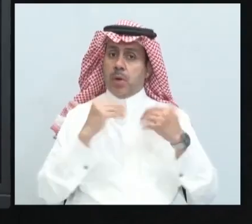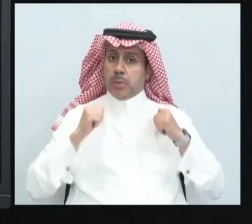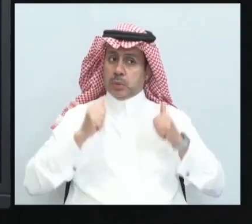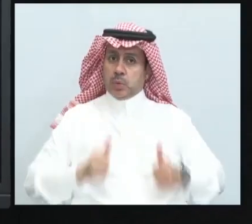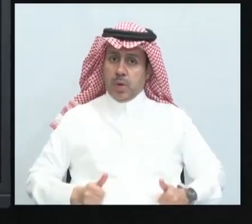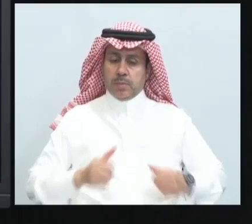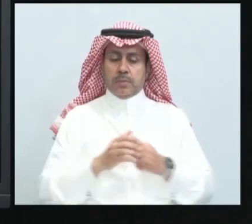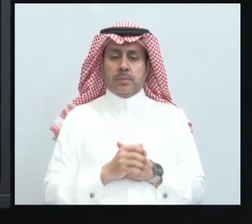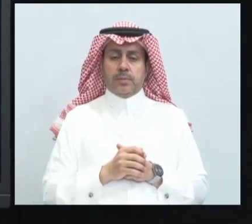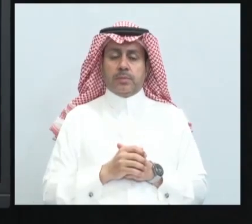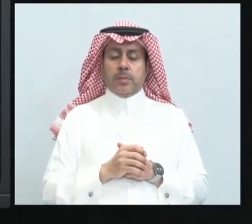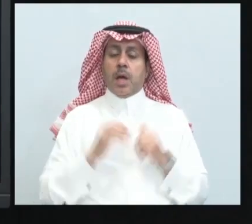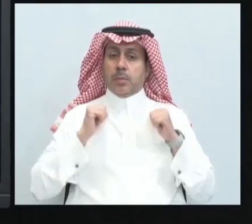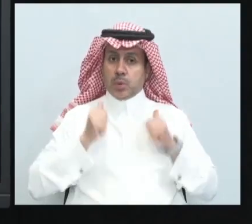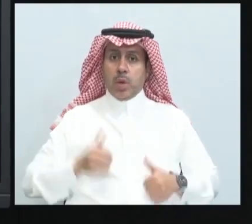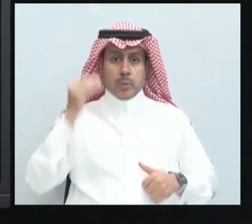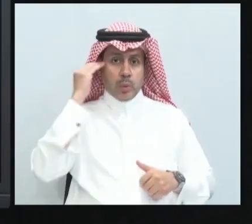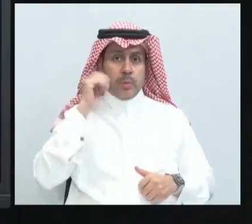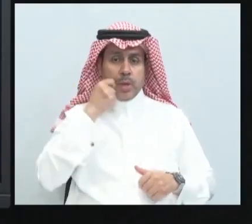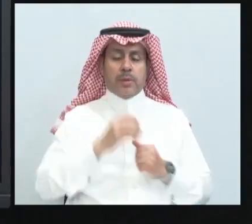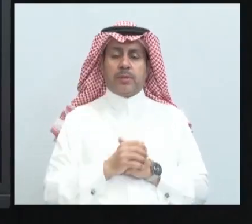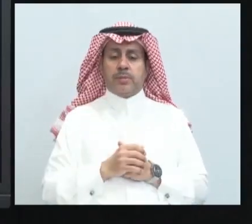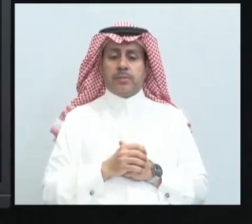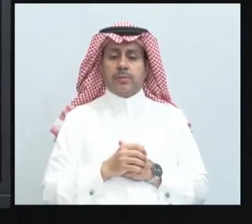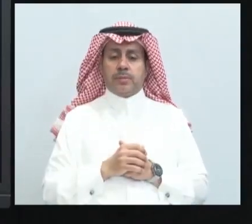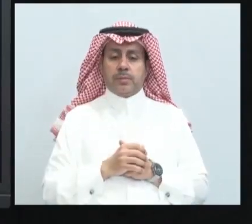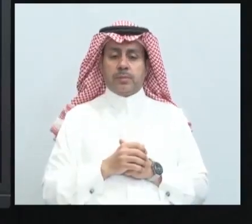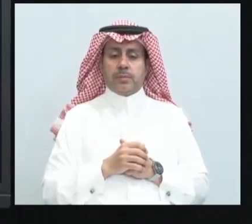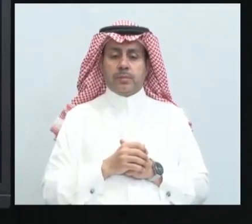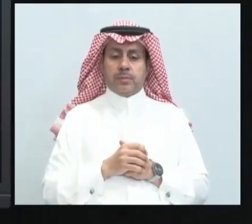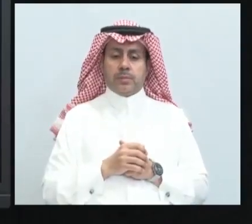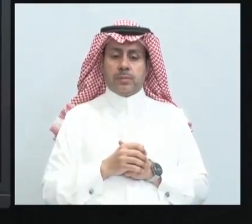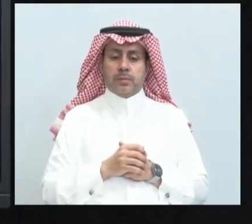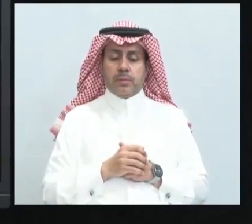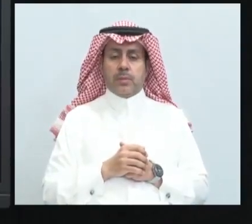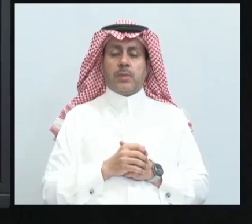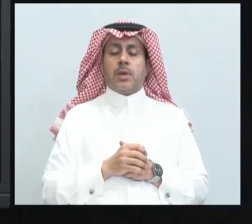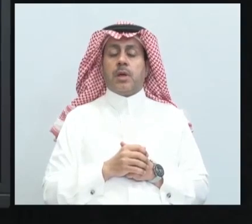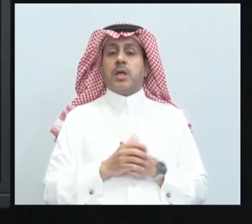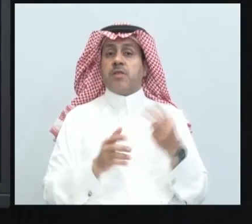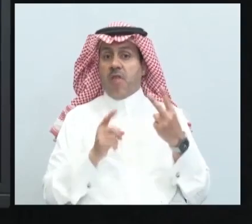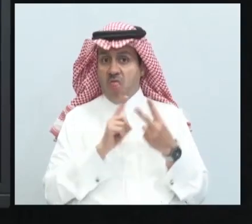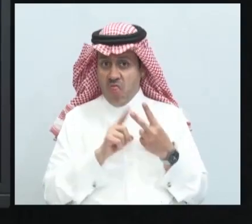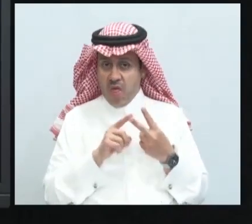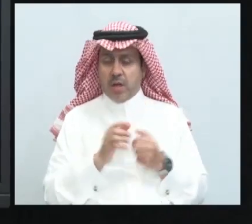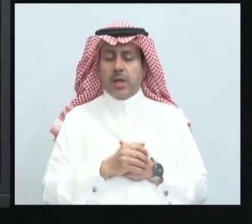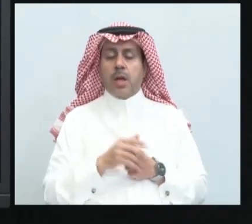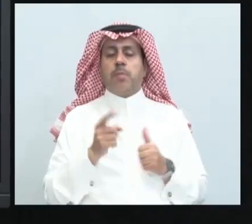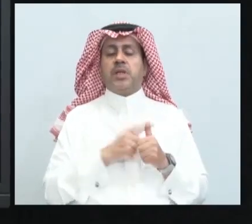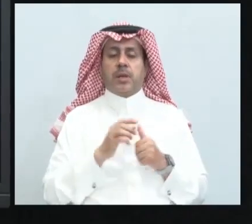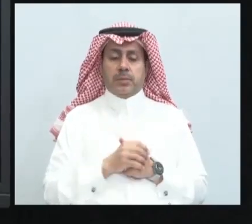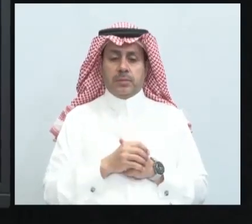بابنائي وبناتي الطلاب والطالبات من ابنائي وبنات الصف الثاني الابتدائي